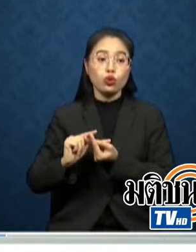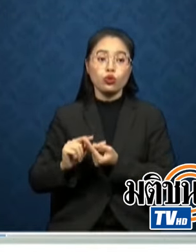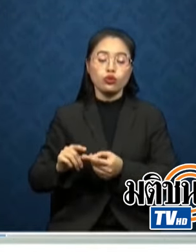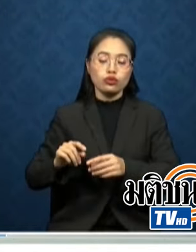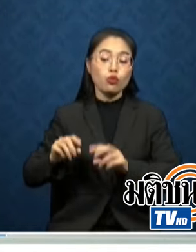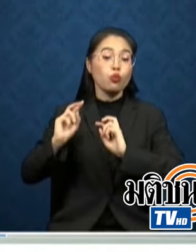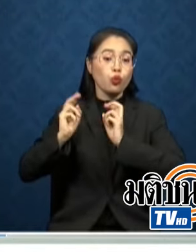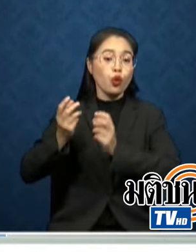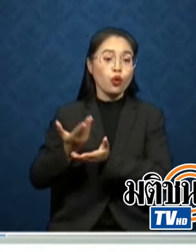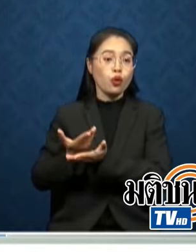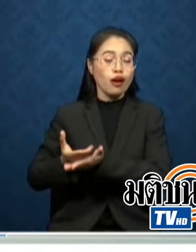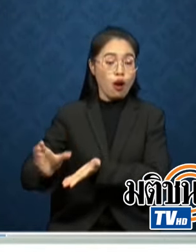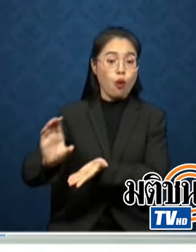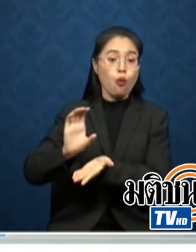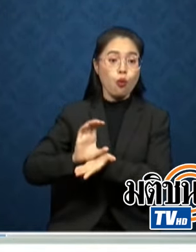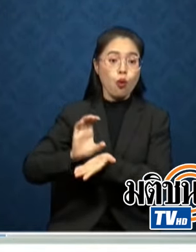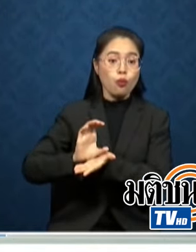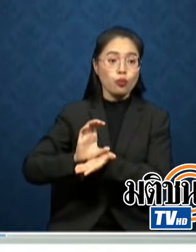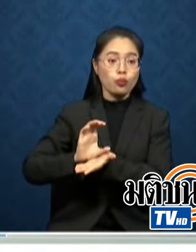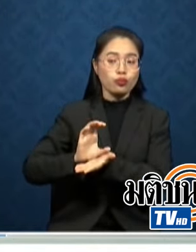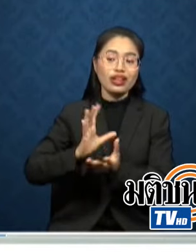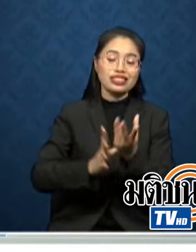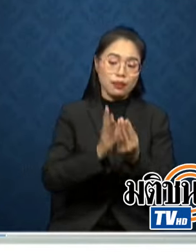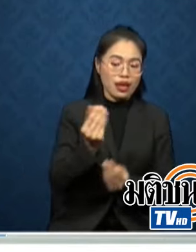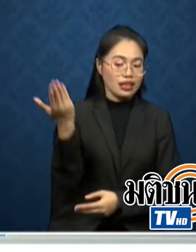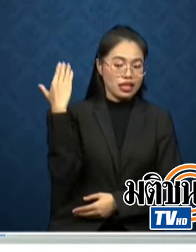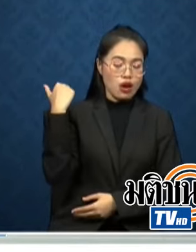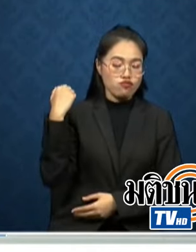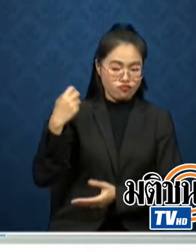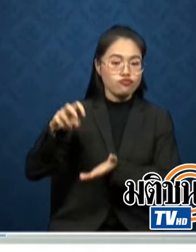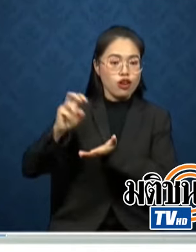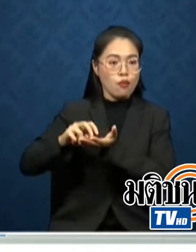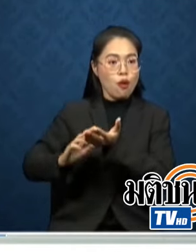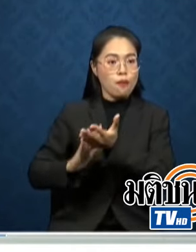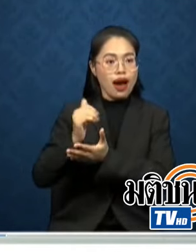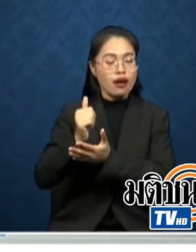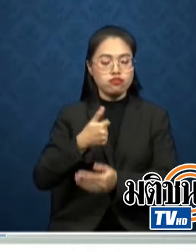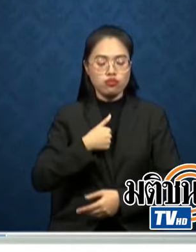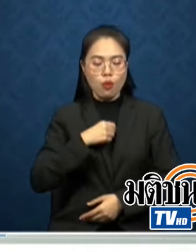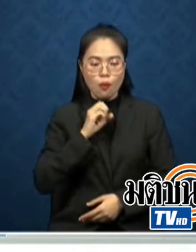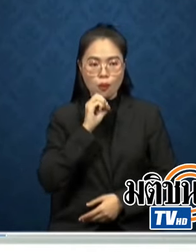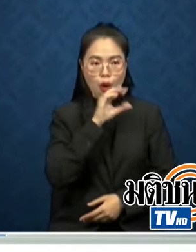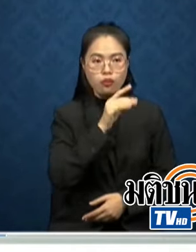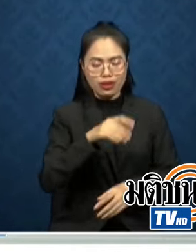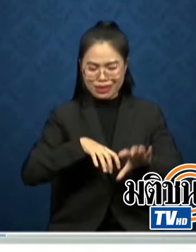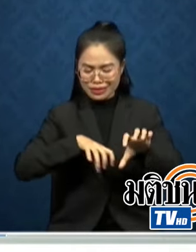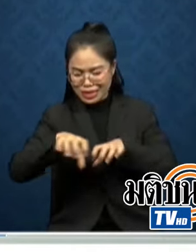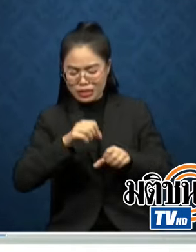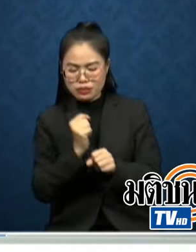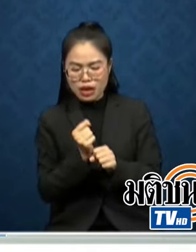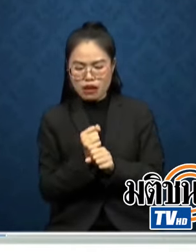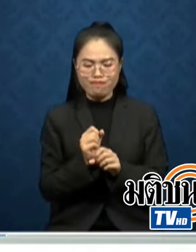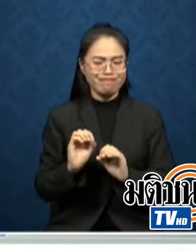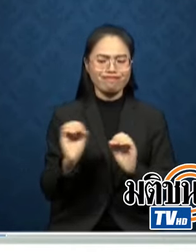งได้รับการอนุมัติเห็นชอบไปเมื่ออาทิตย์ที่ผ่านมานี้ไม่ได้เป็นข้อแก้ตัวในการที่จะไม่บริหารราชการหรือว่าเป็